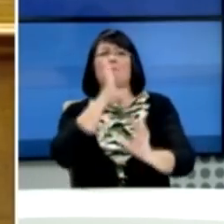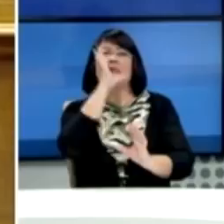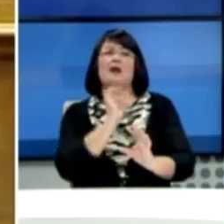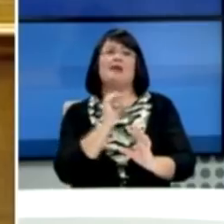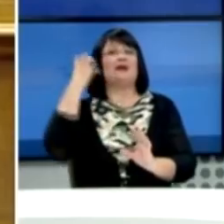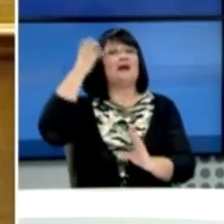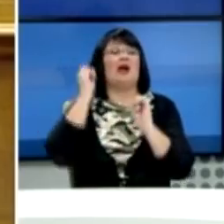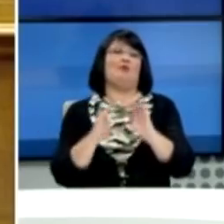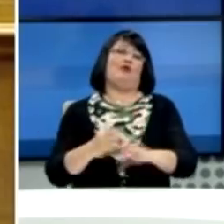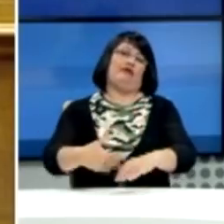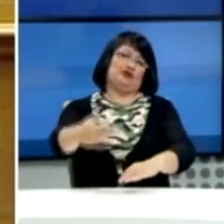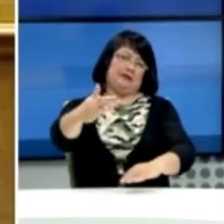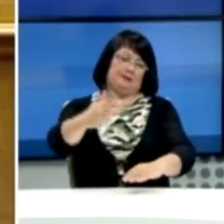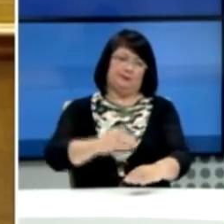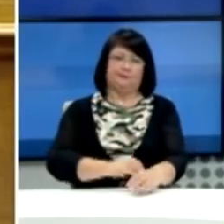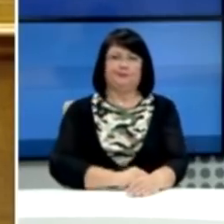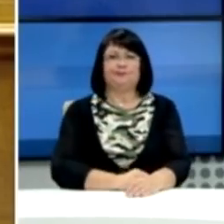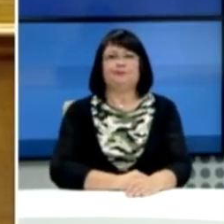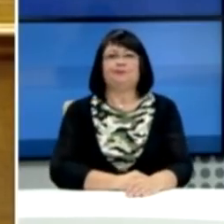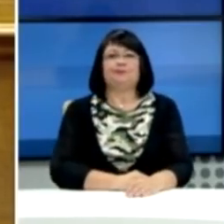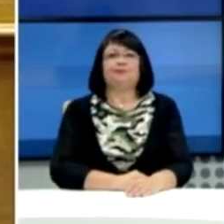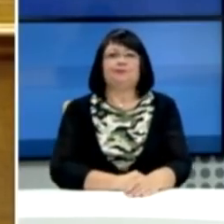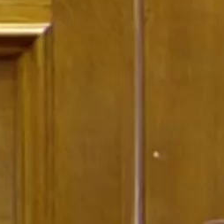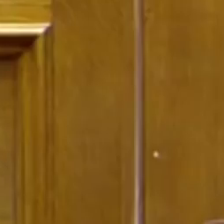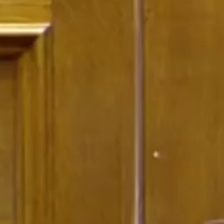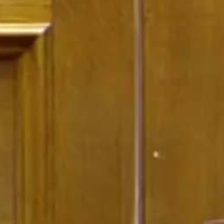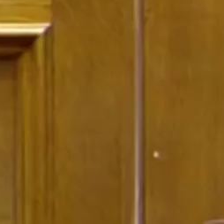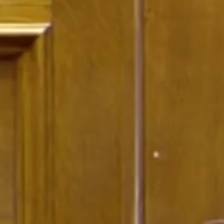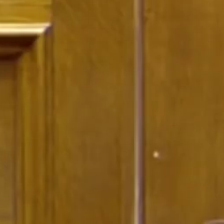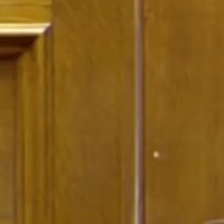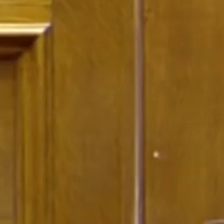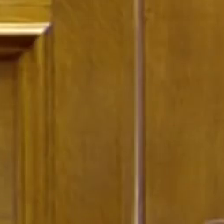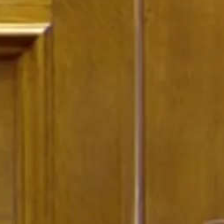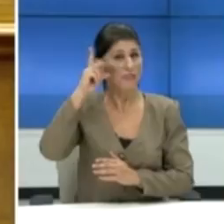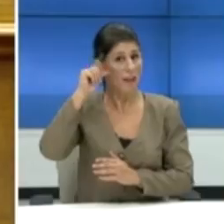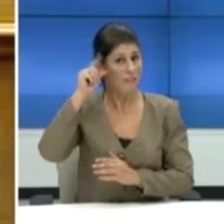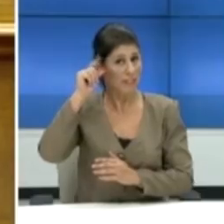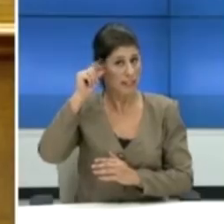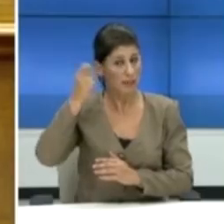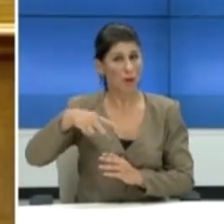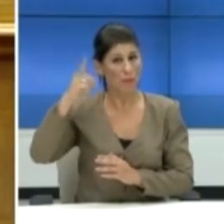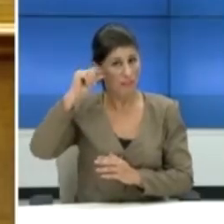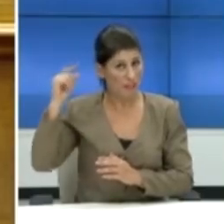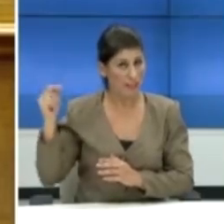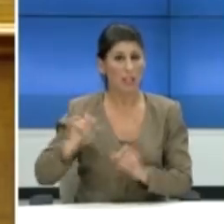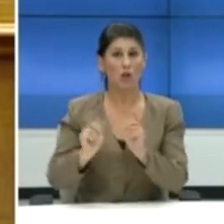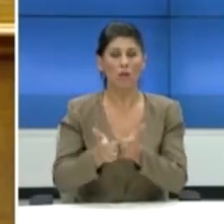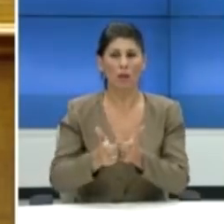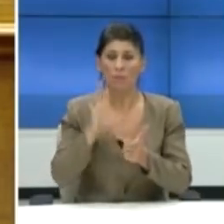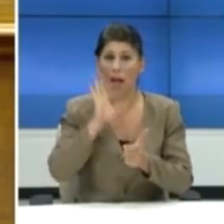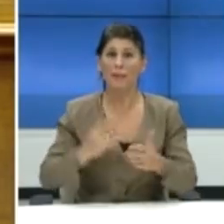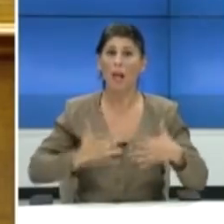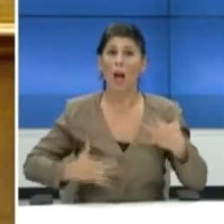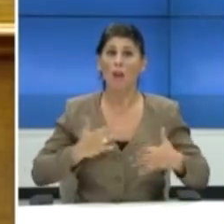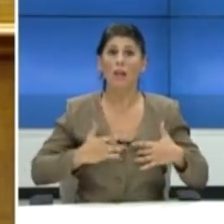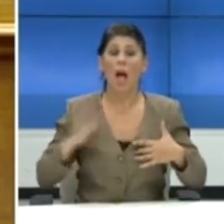ουσιαστικής μορφωτικής διαδικασίας. Η πλειοψηφία των φοιτητών, οι οικογένειές τους, αυτή τη στιγμή πραγματικά αγωνιούν